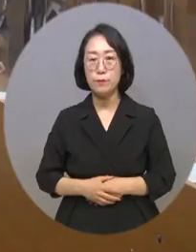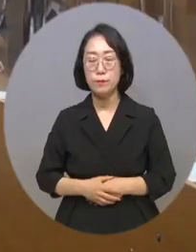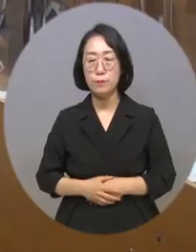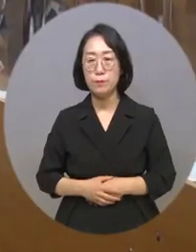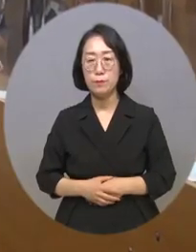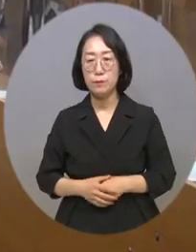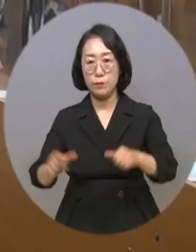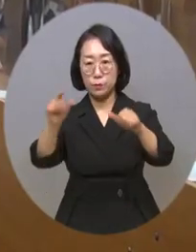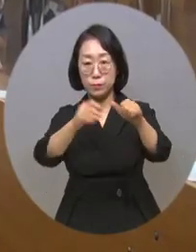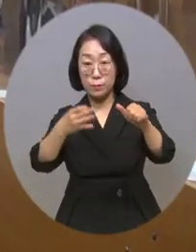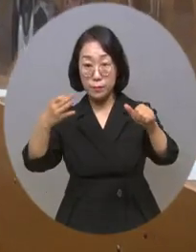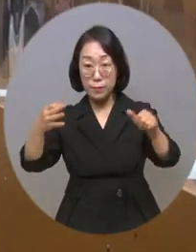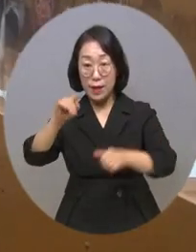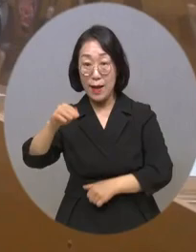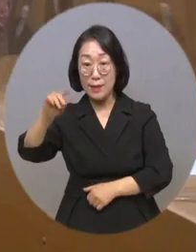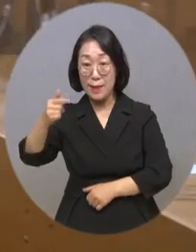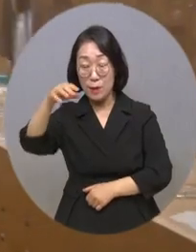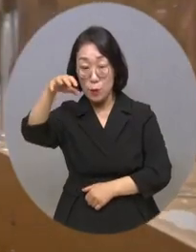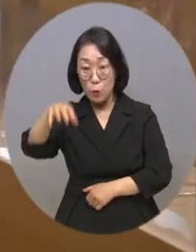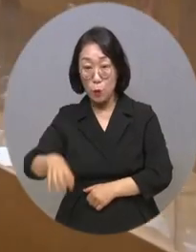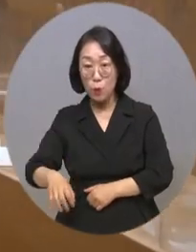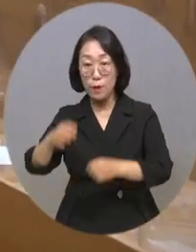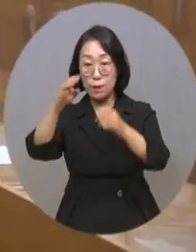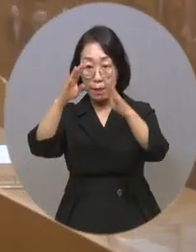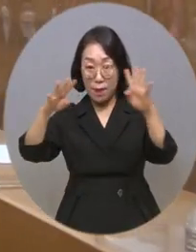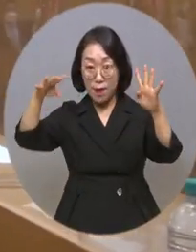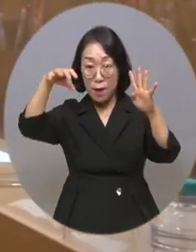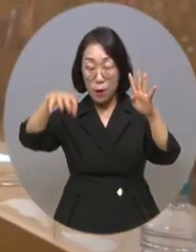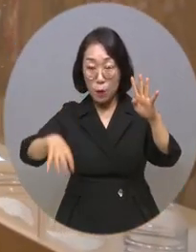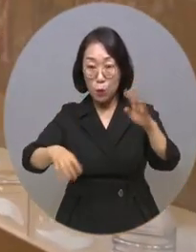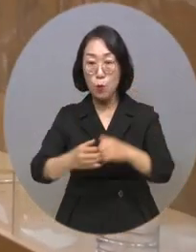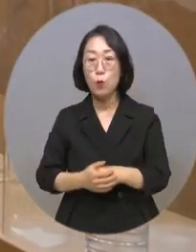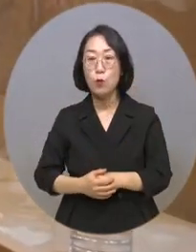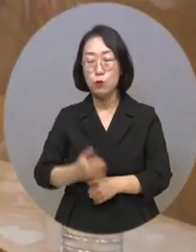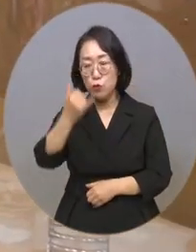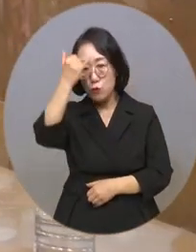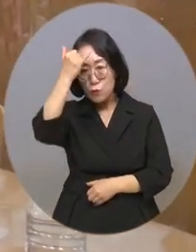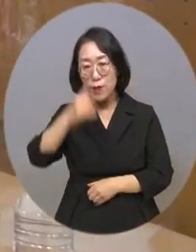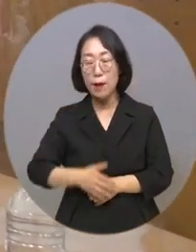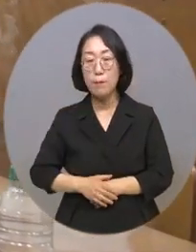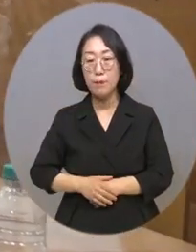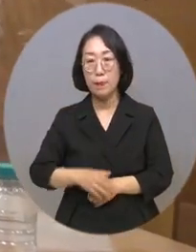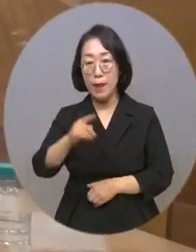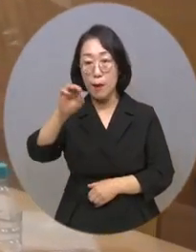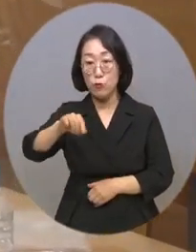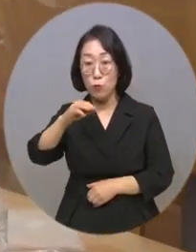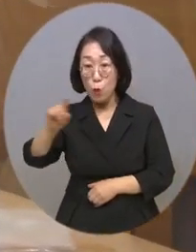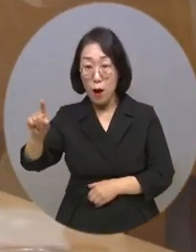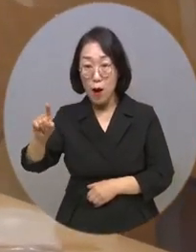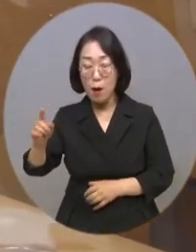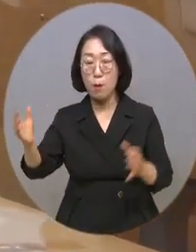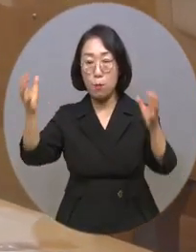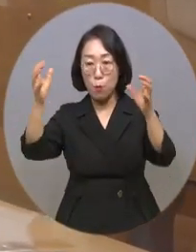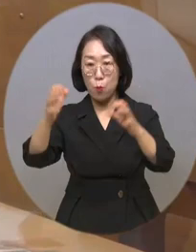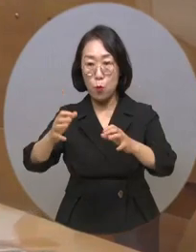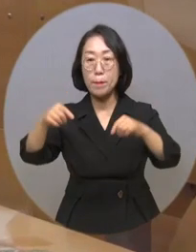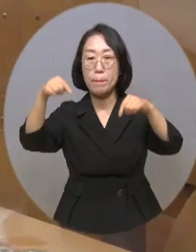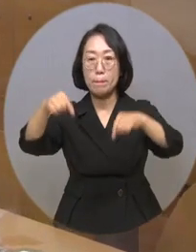지난 14일 아산시 선문대학교 원화관에서 충남 다문화 웰빙 정책 포럼 창립 총회가